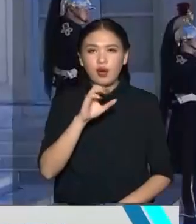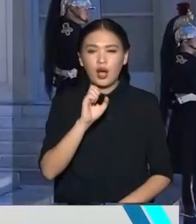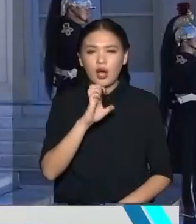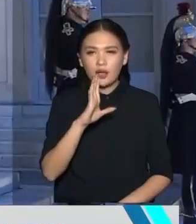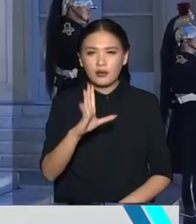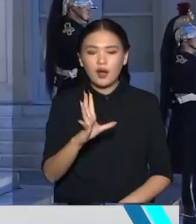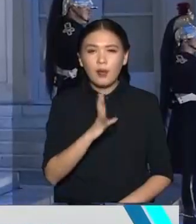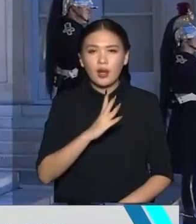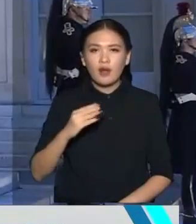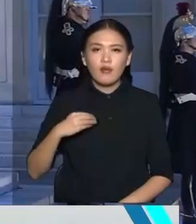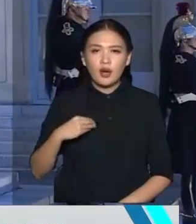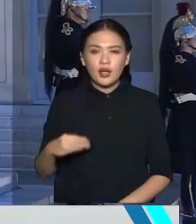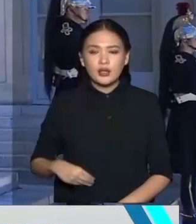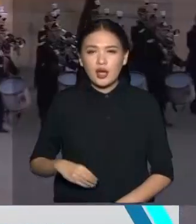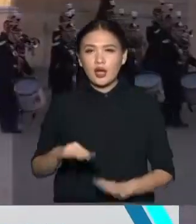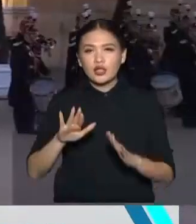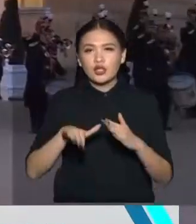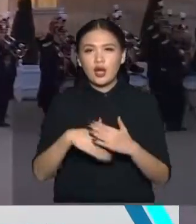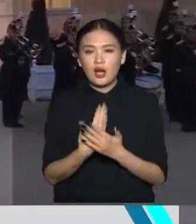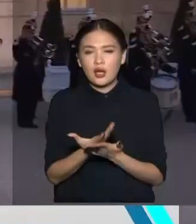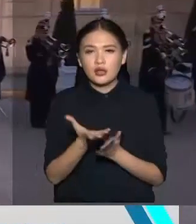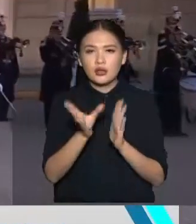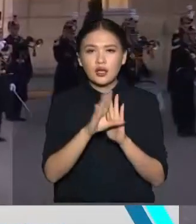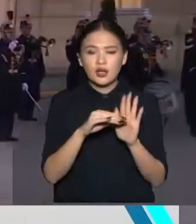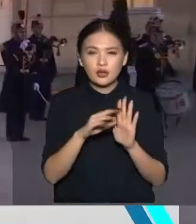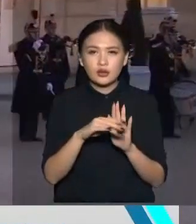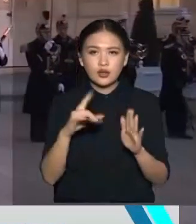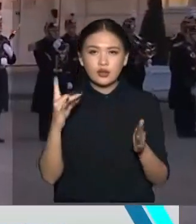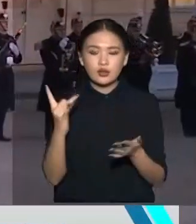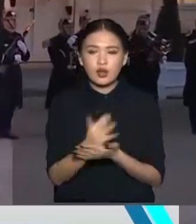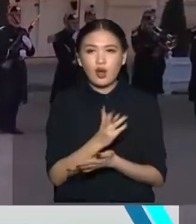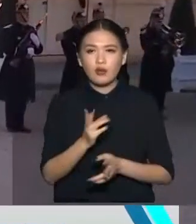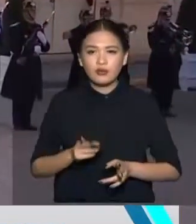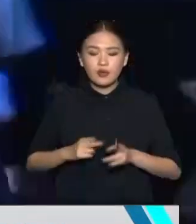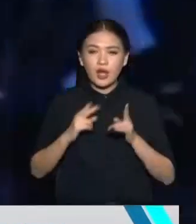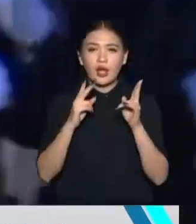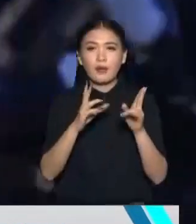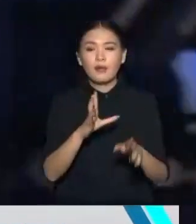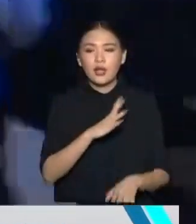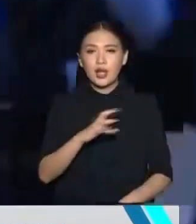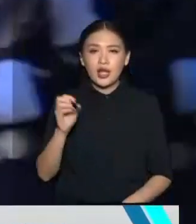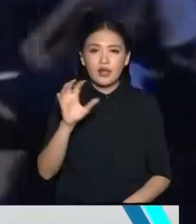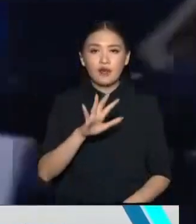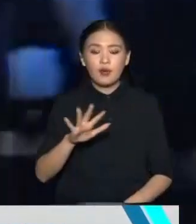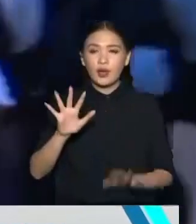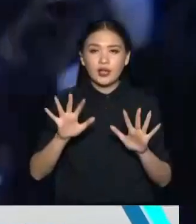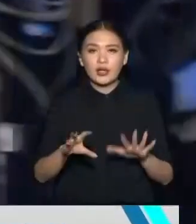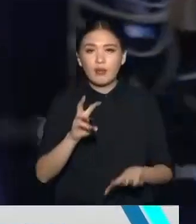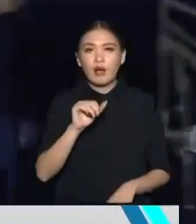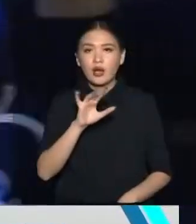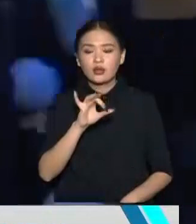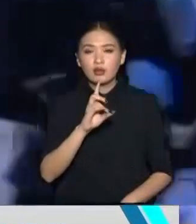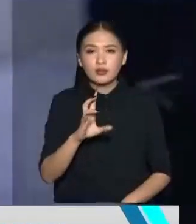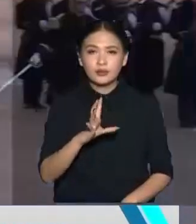Тоқаев Францияға жаңа сайланған президент болып тұңғыш сапары жалпы Европаға. Сонымен қатар Макрон қазіргі